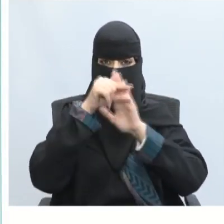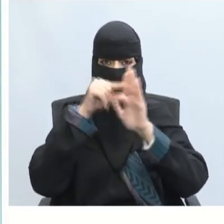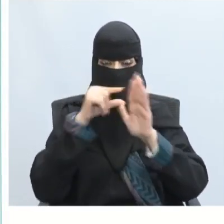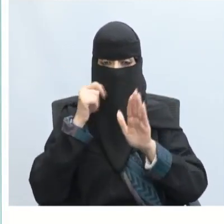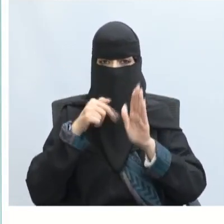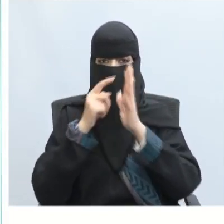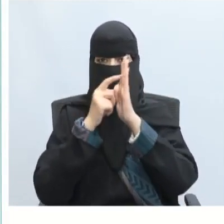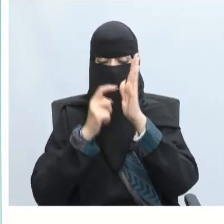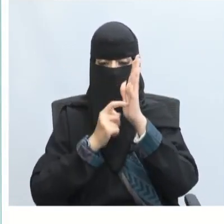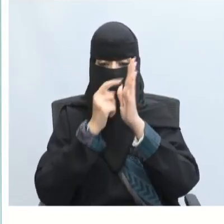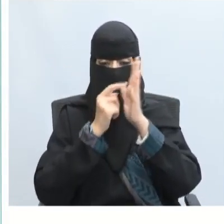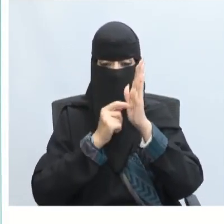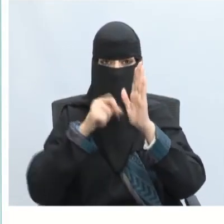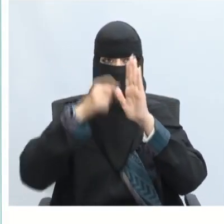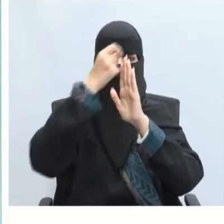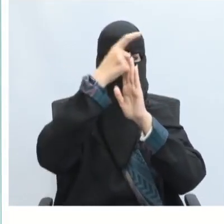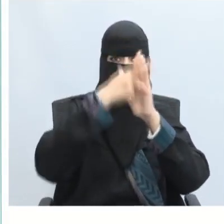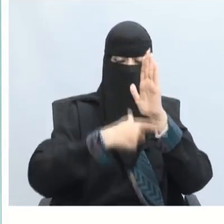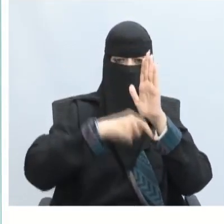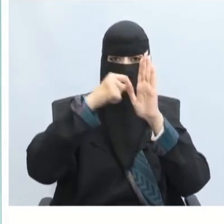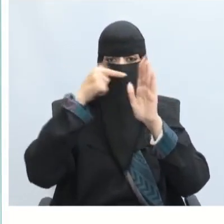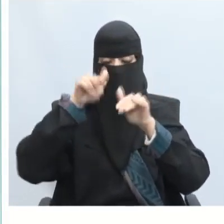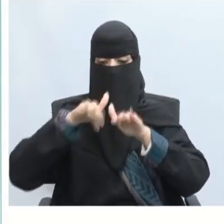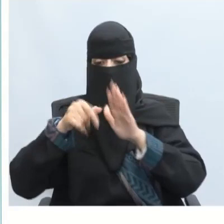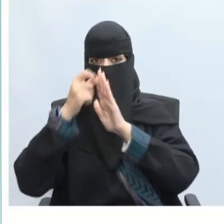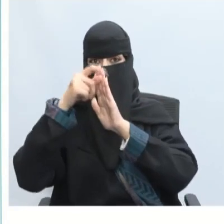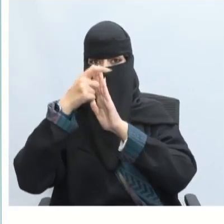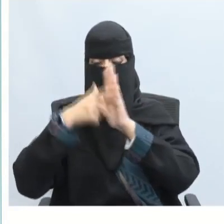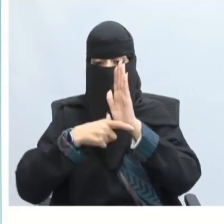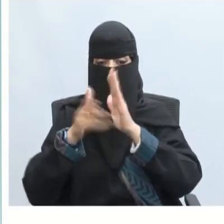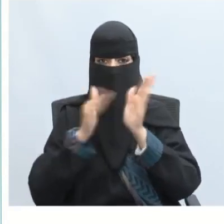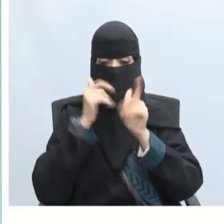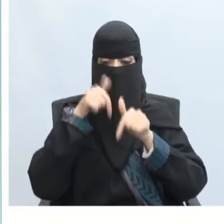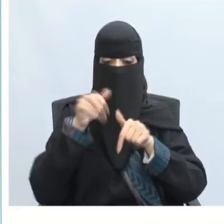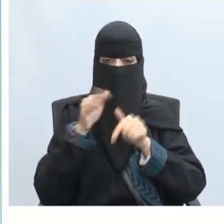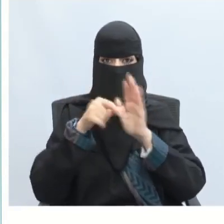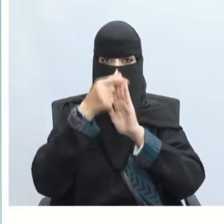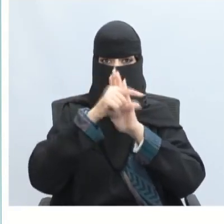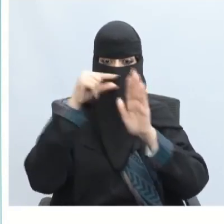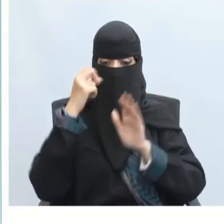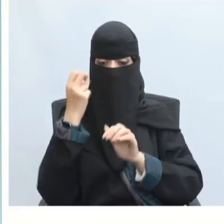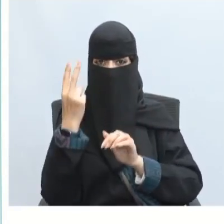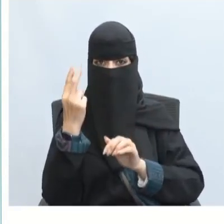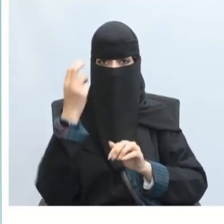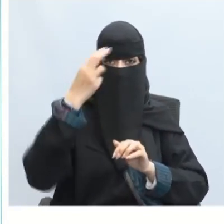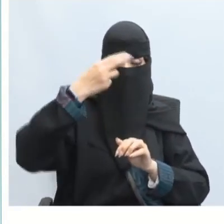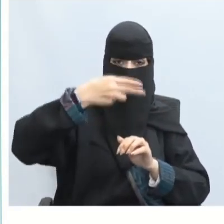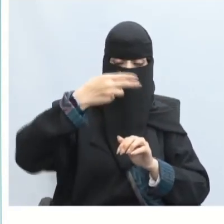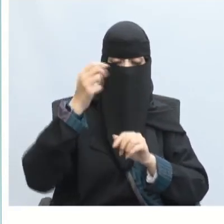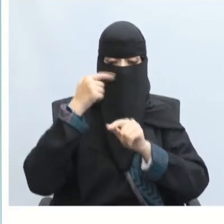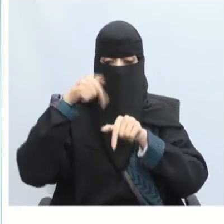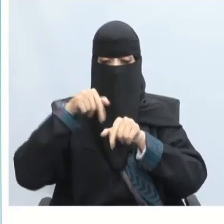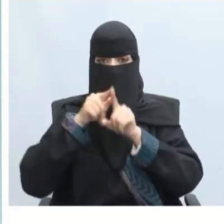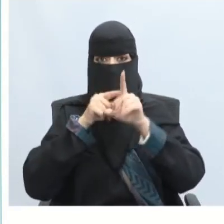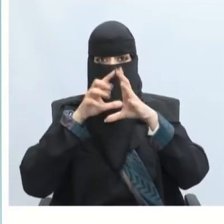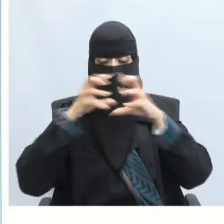عن الانظمه واللوائح ومن دروس الوحده الثالثه الدرس الثاني والعشر